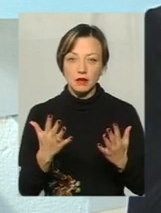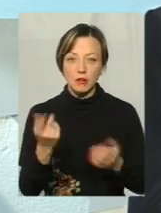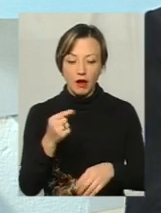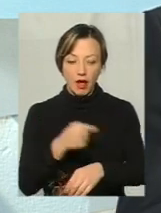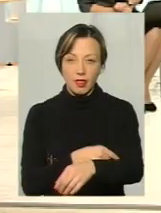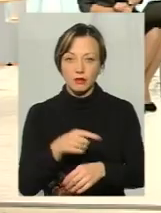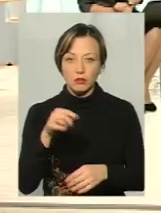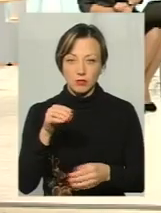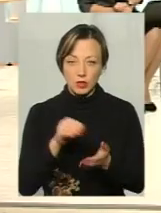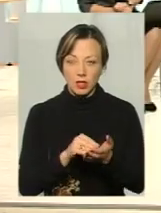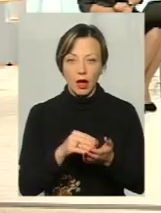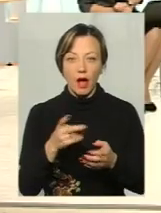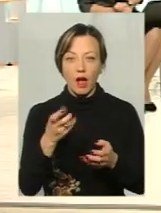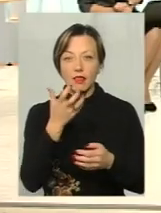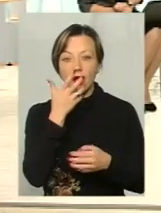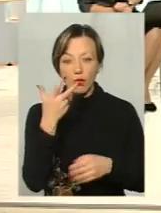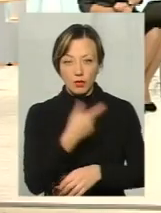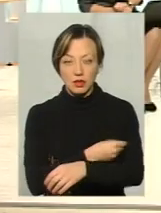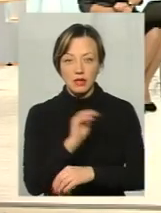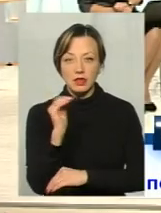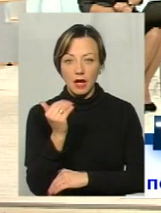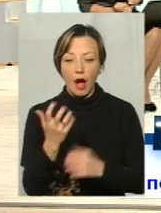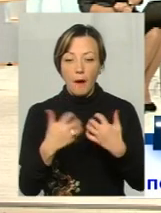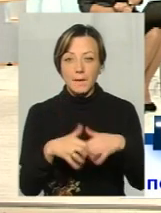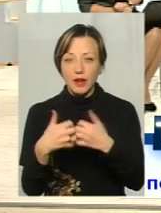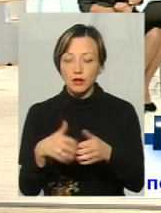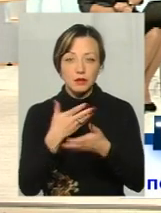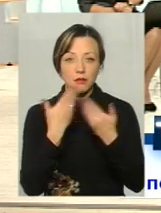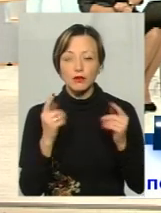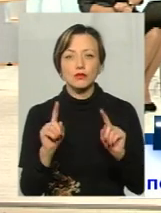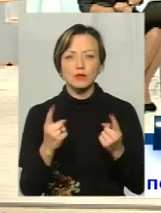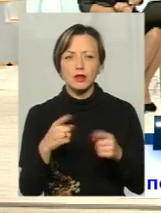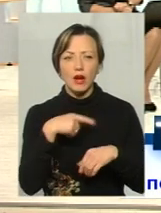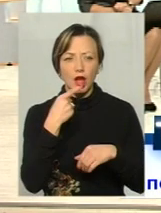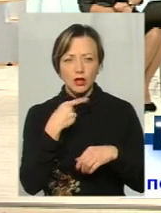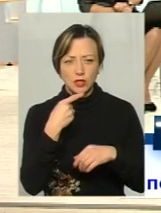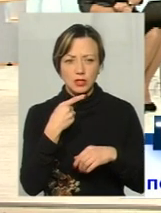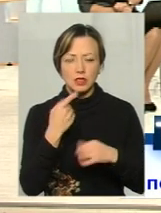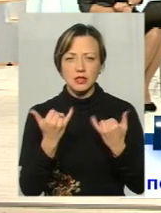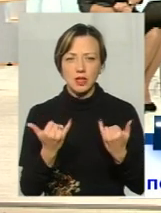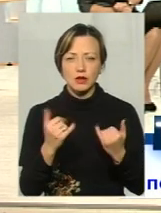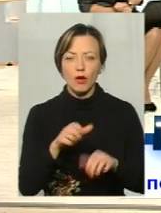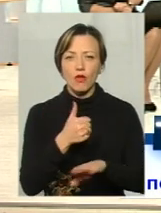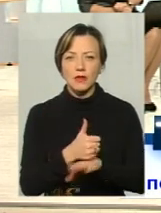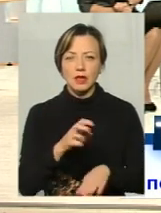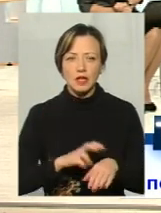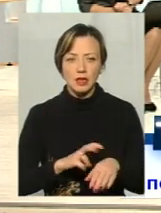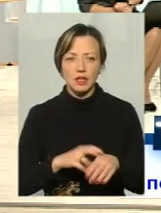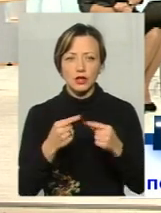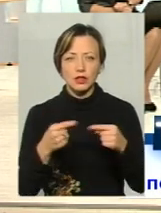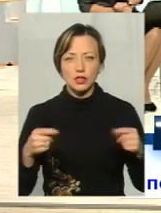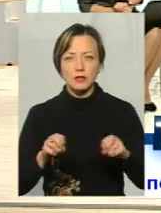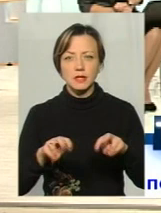треба поставити, а наркоз дати дитині, а апаратури нема. Що ж не кажуть зараз там головний лікар і